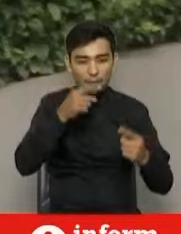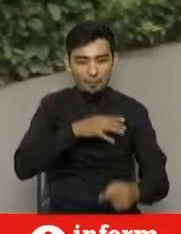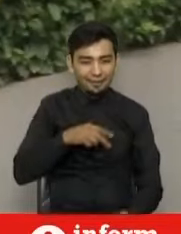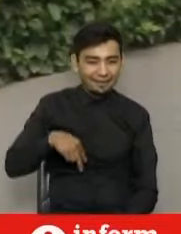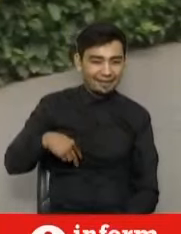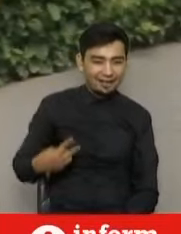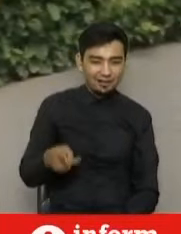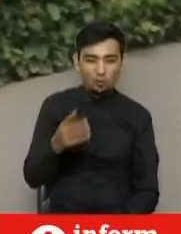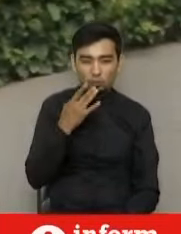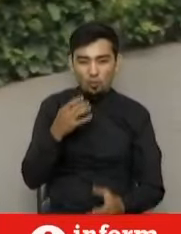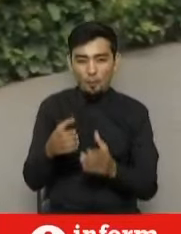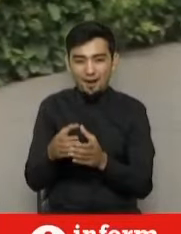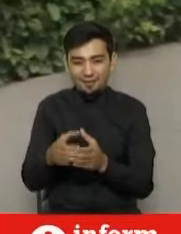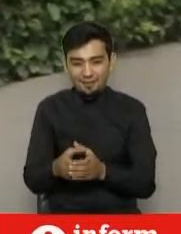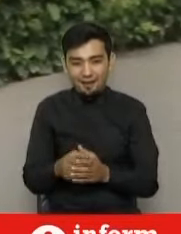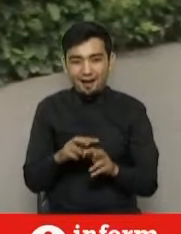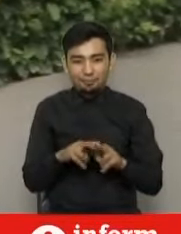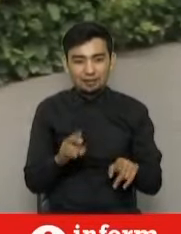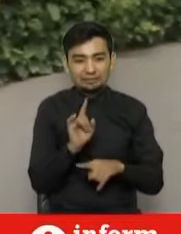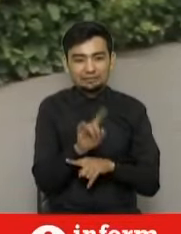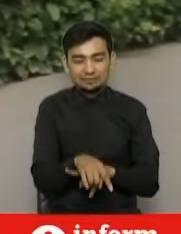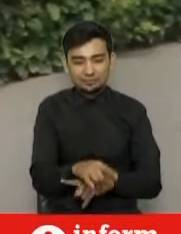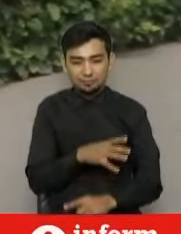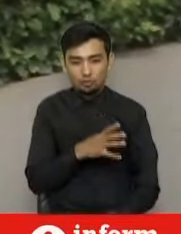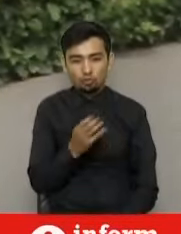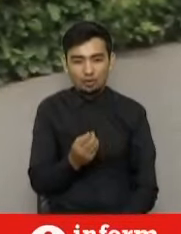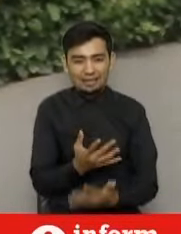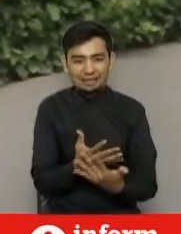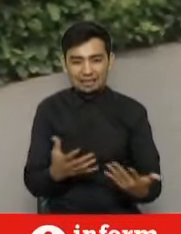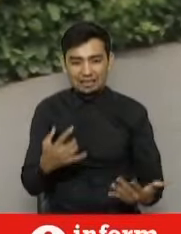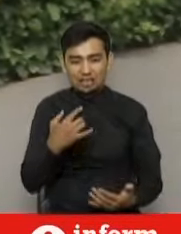данного туристического агентства таким образом обманул ещё нескольких жителей области